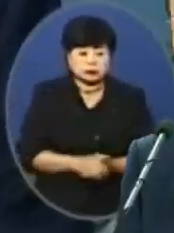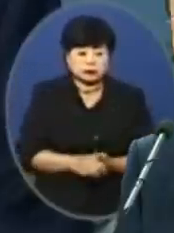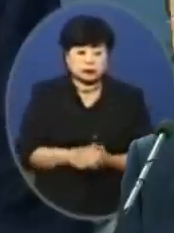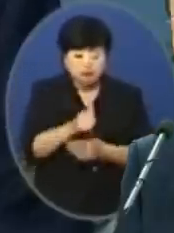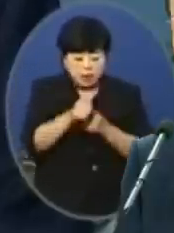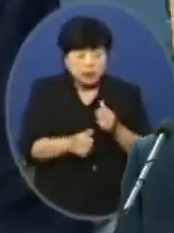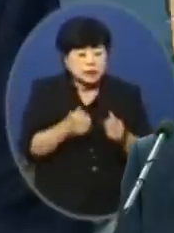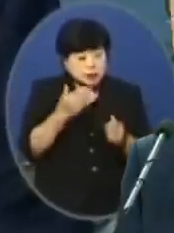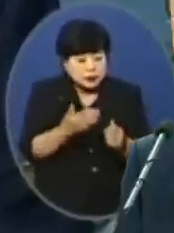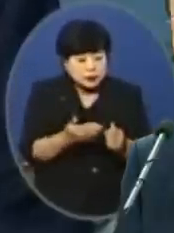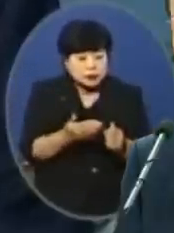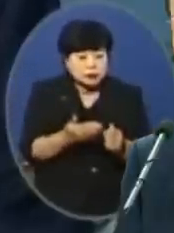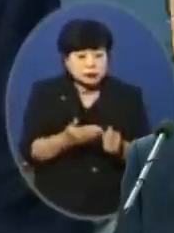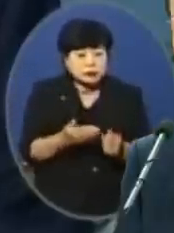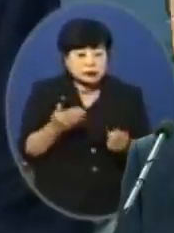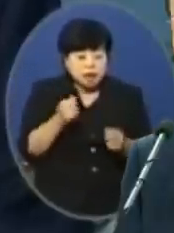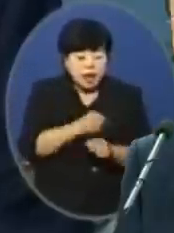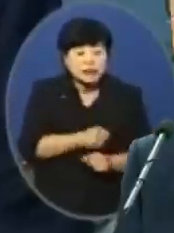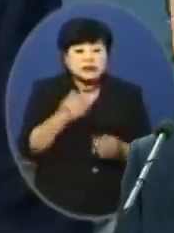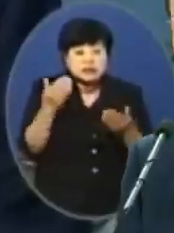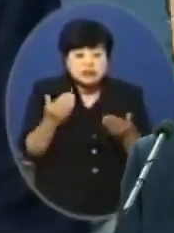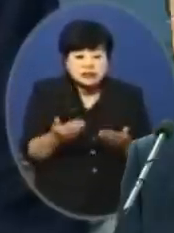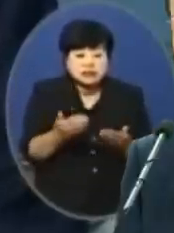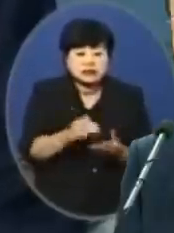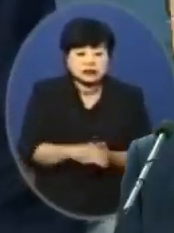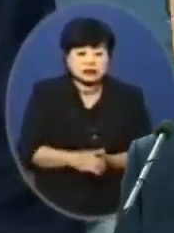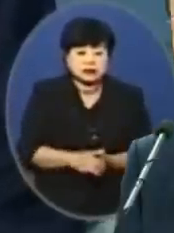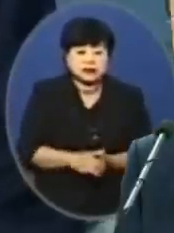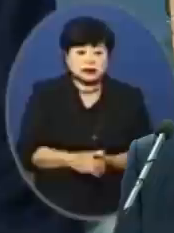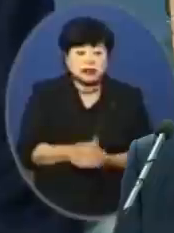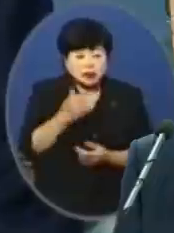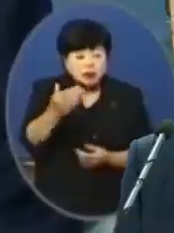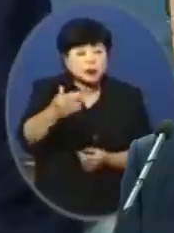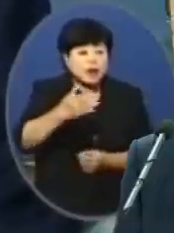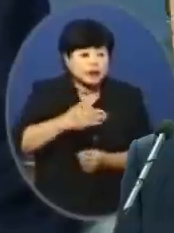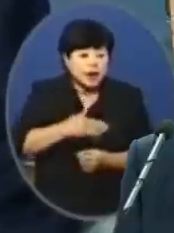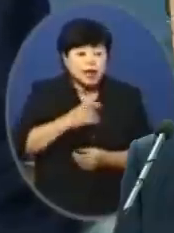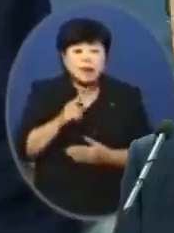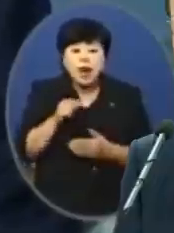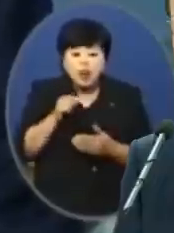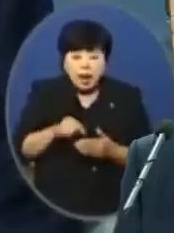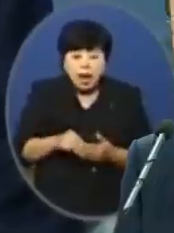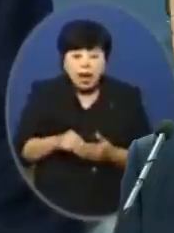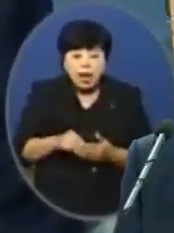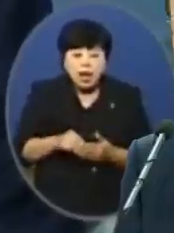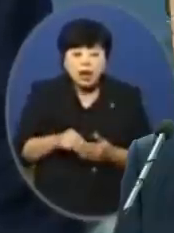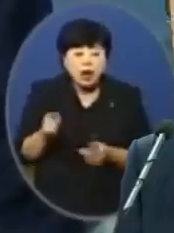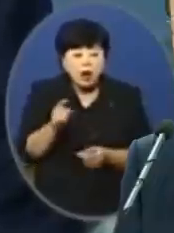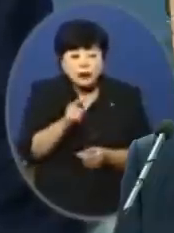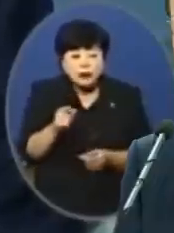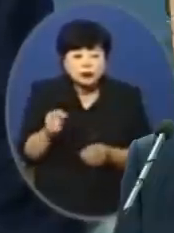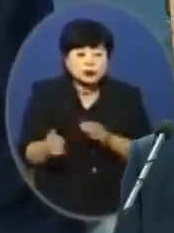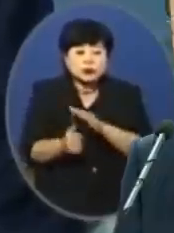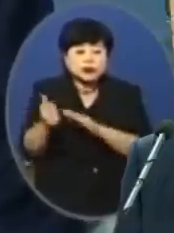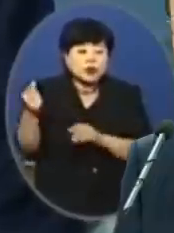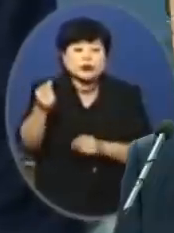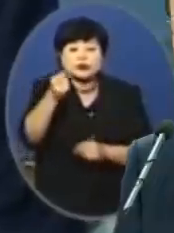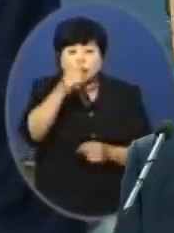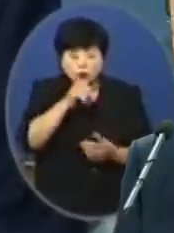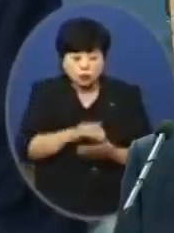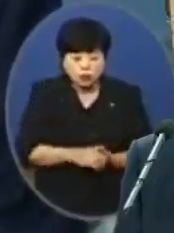그러므로 하나님께서 하시는 일은 여러분과 나의 마음속에 어떠한 소원을